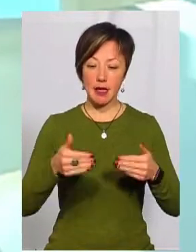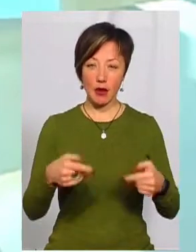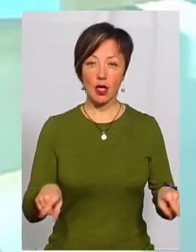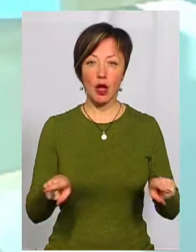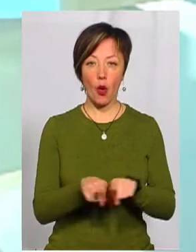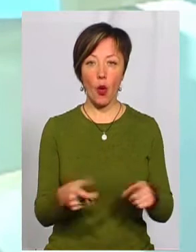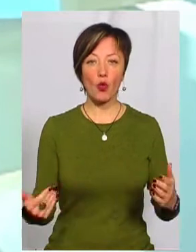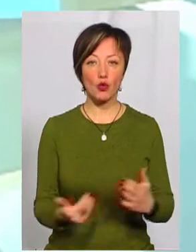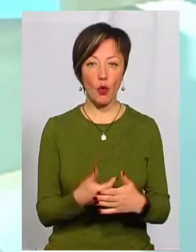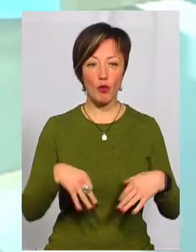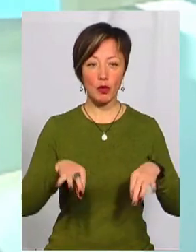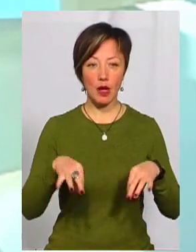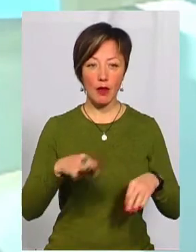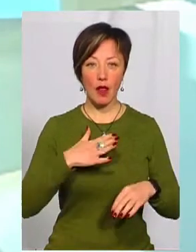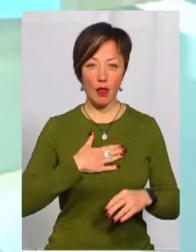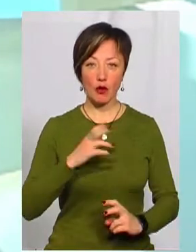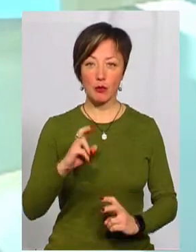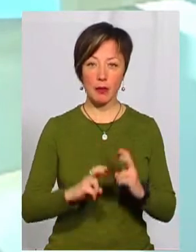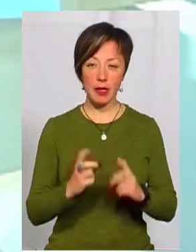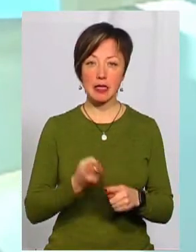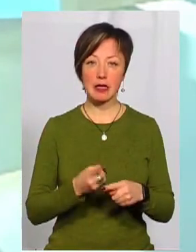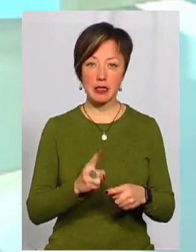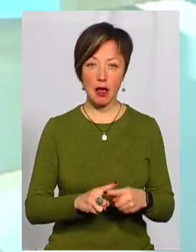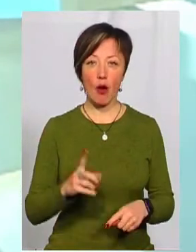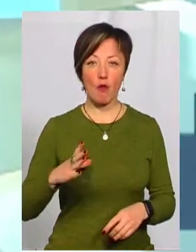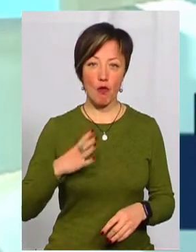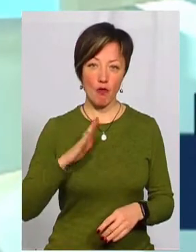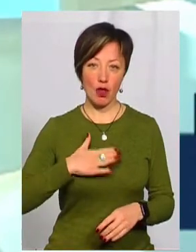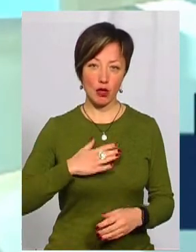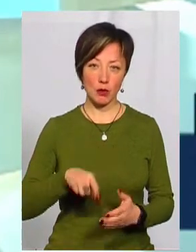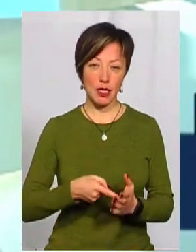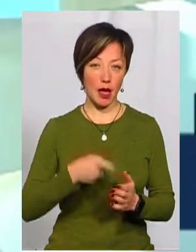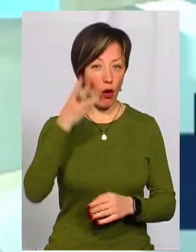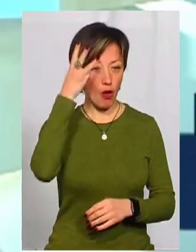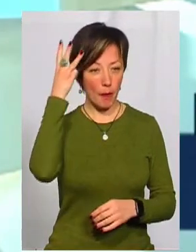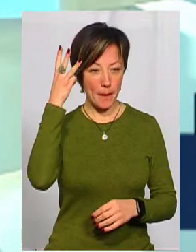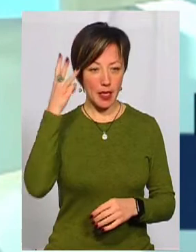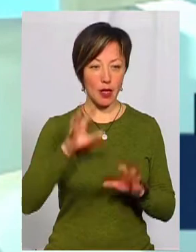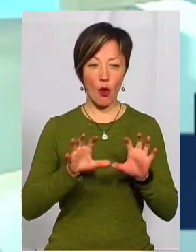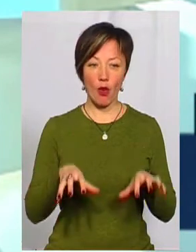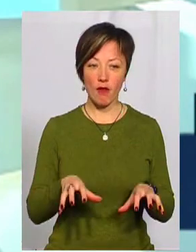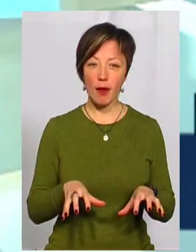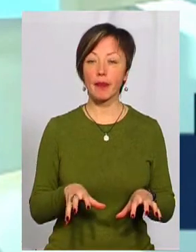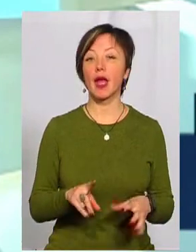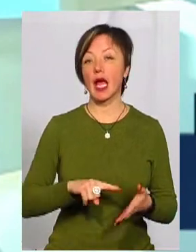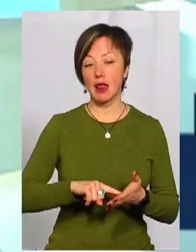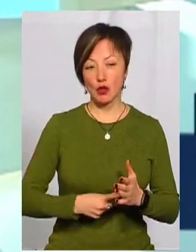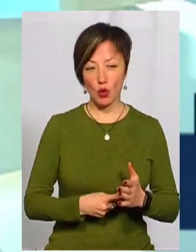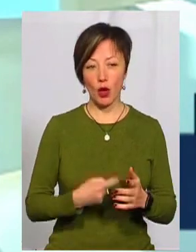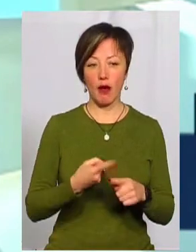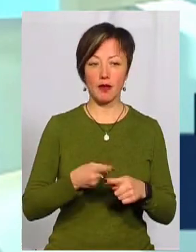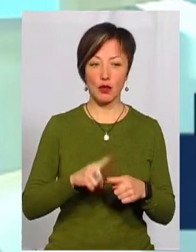який сьогодні ми маємо на нашому підприємстві, це був наш Хмельницький міський голова. Він настояв на